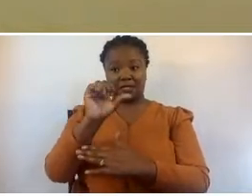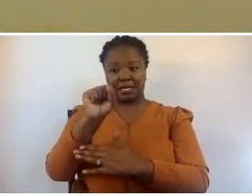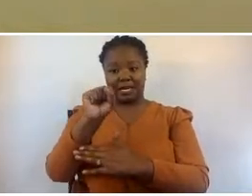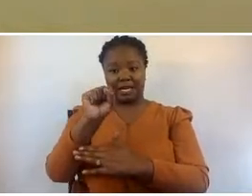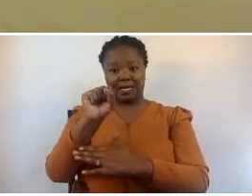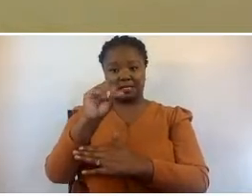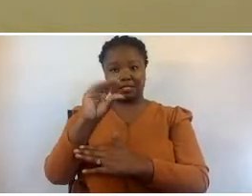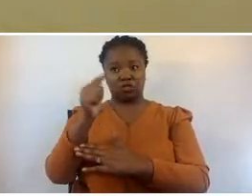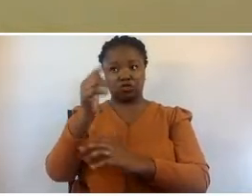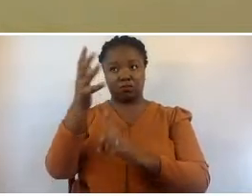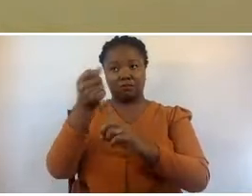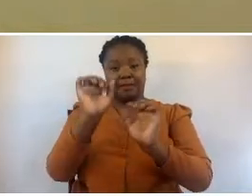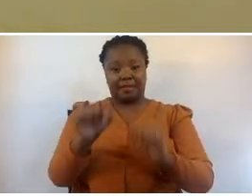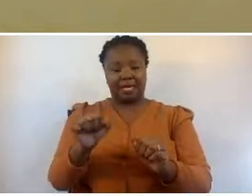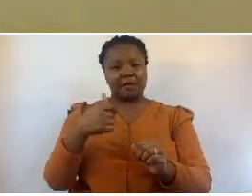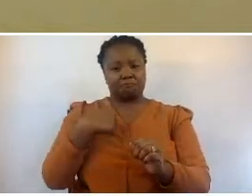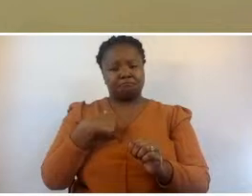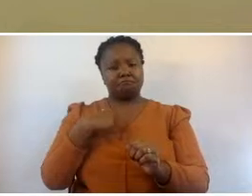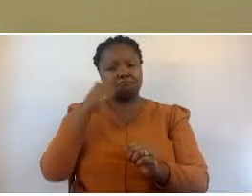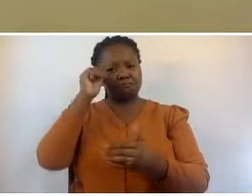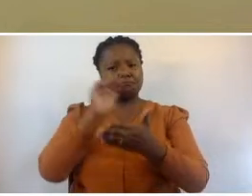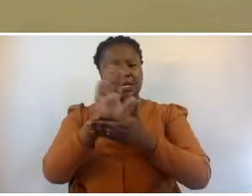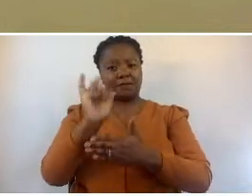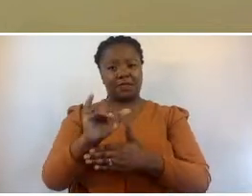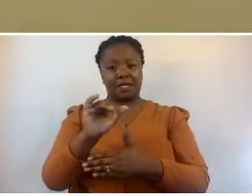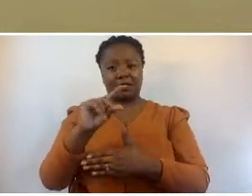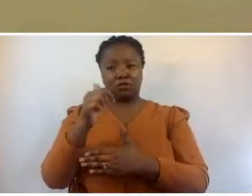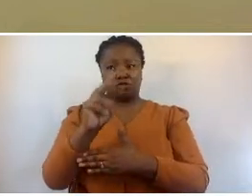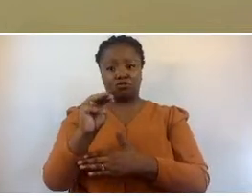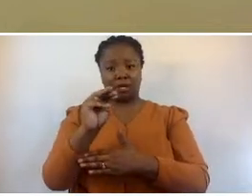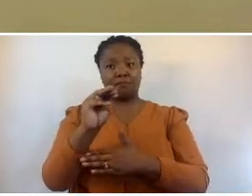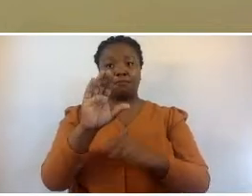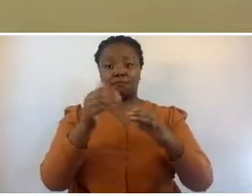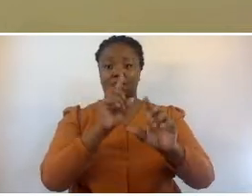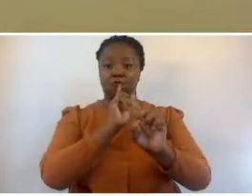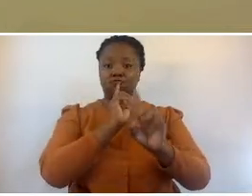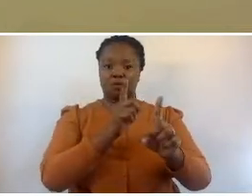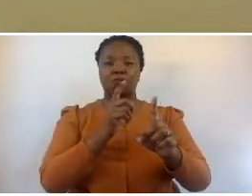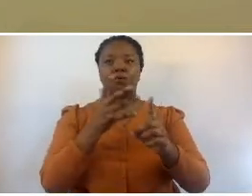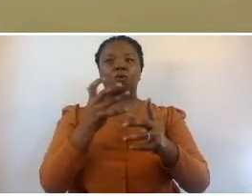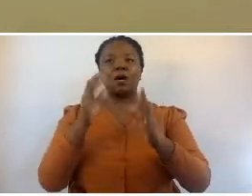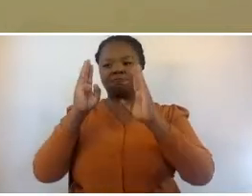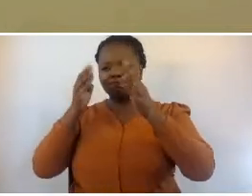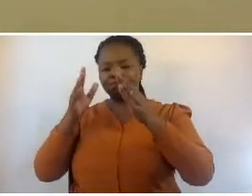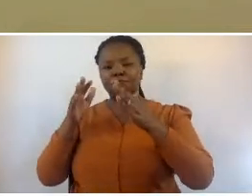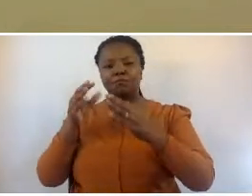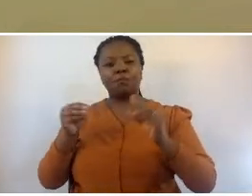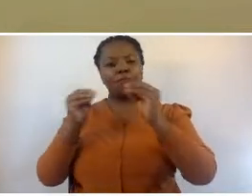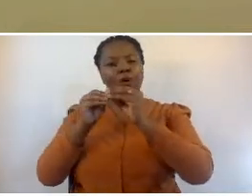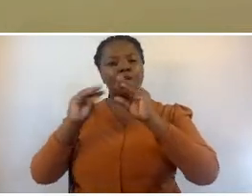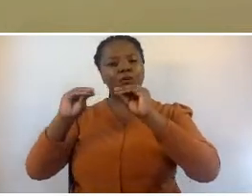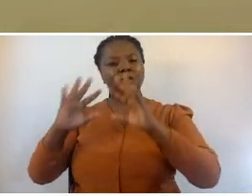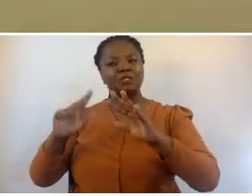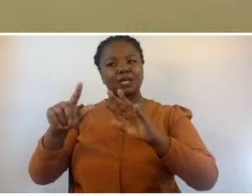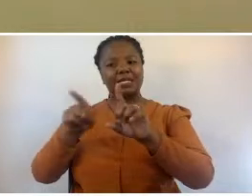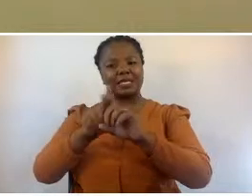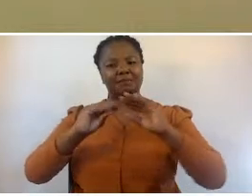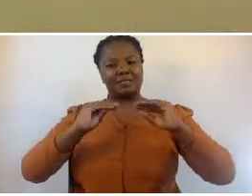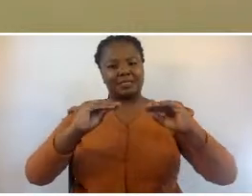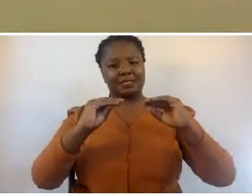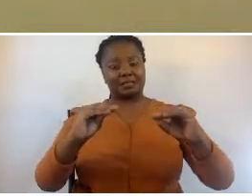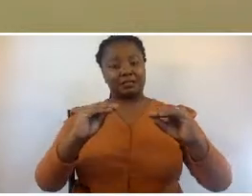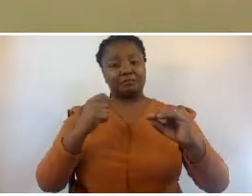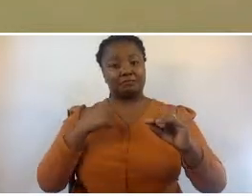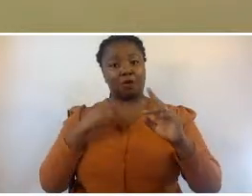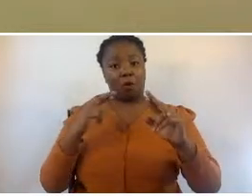numéro 4. L'International de l'éducation pense que les recommandations du rapport GEM auraient pu donner davantage d'attention à l'importance du dialogue avec les enseignants.